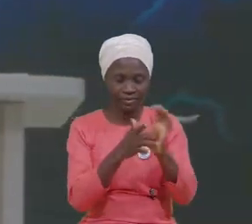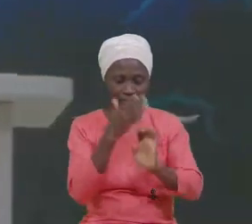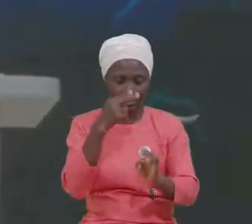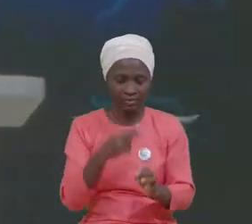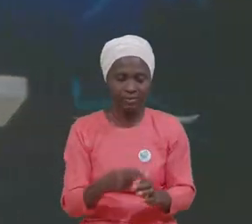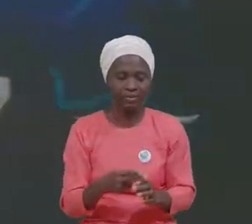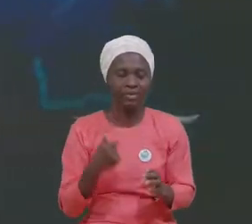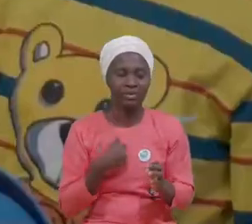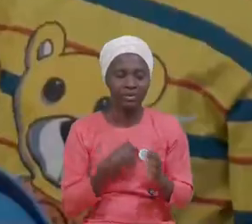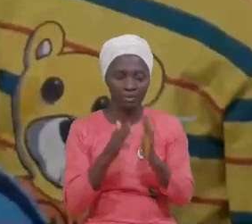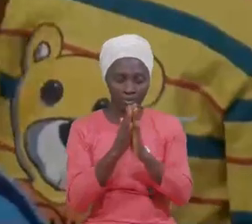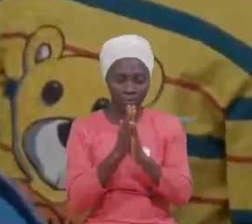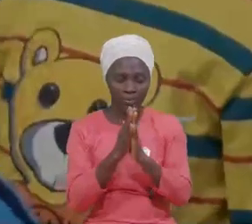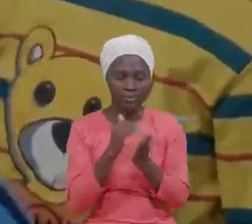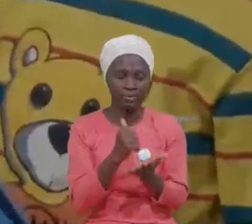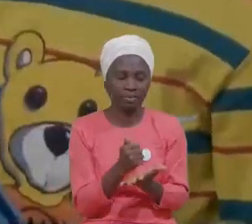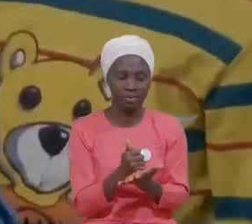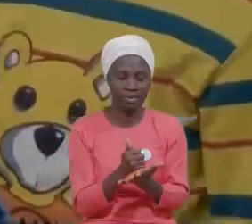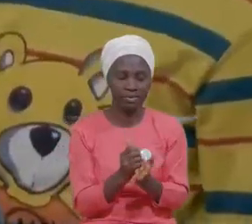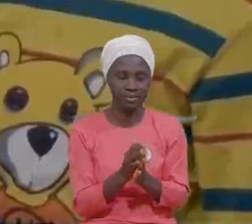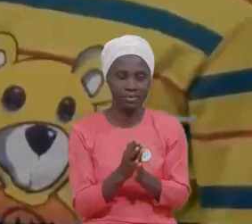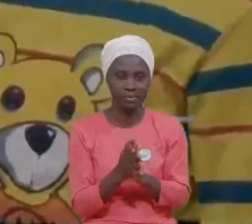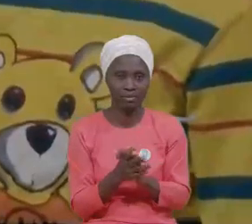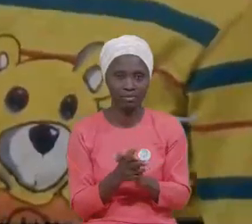Au nom de Jésus, nous prions.